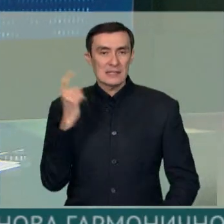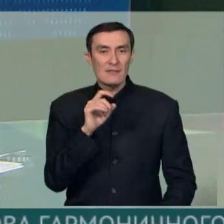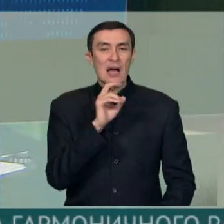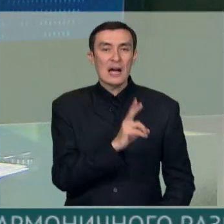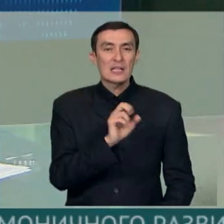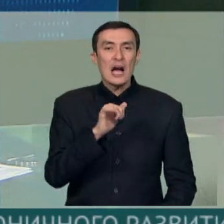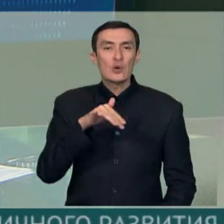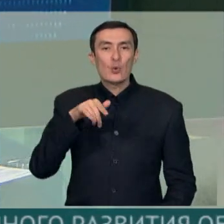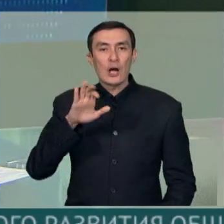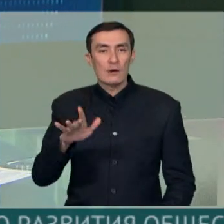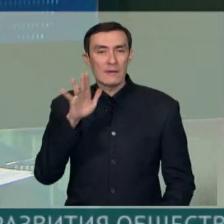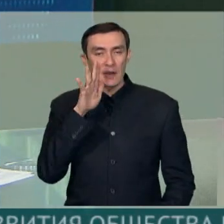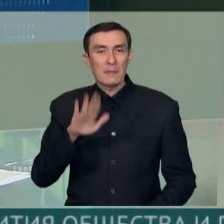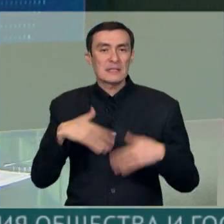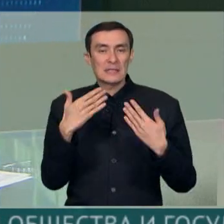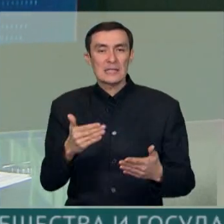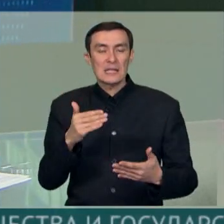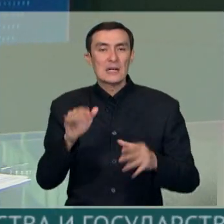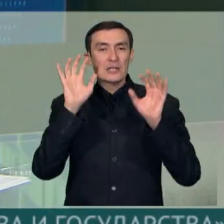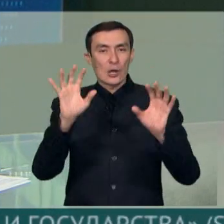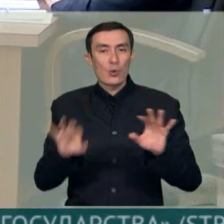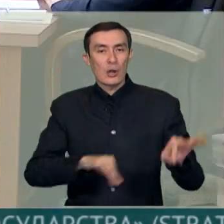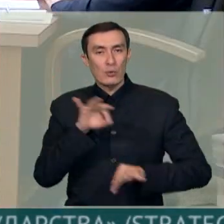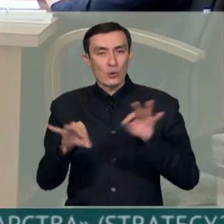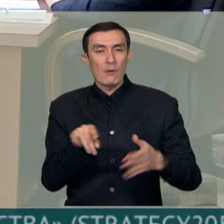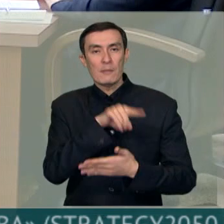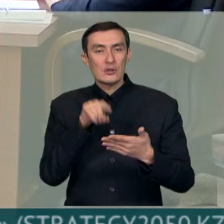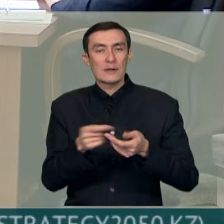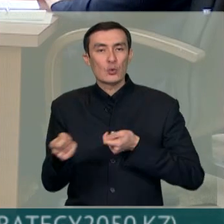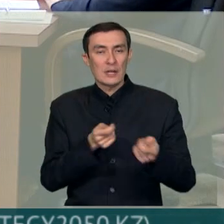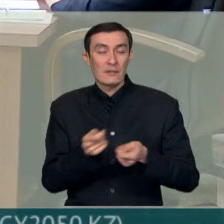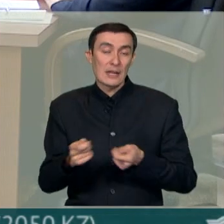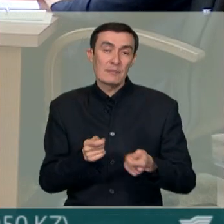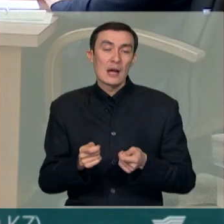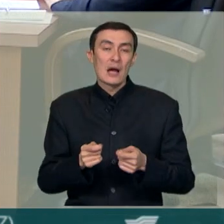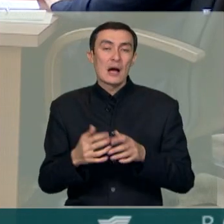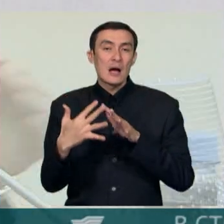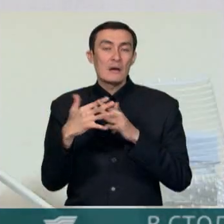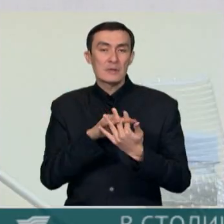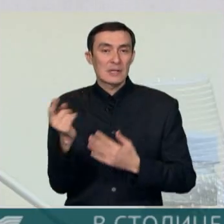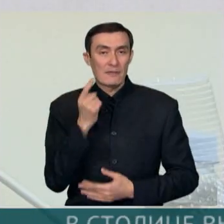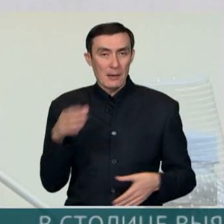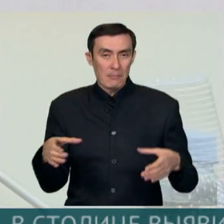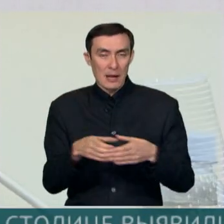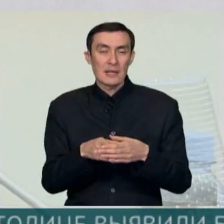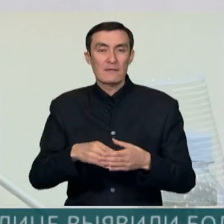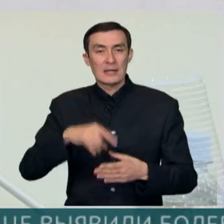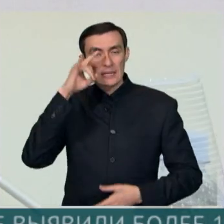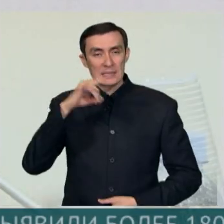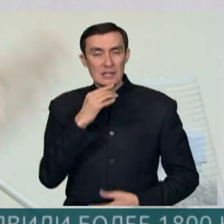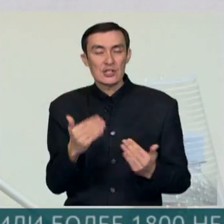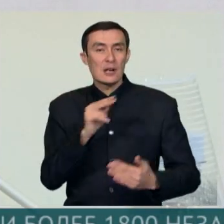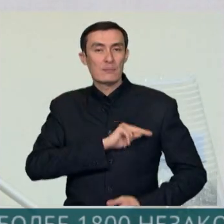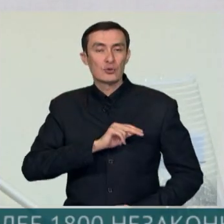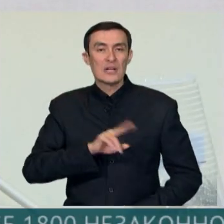Кайрат Айтуганов во время презентации законопроекта по вопросам регулирования АПК в Мажилисе. По его словам, в стране работают почти